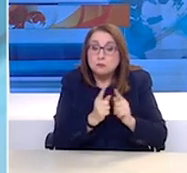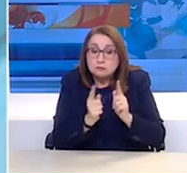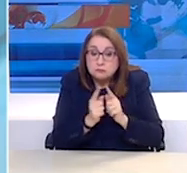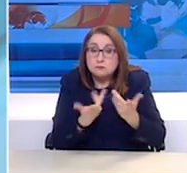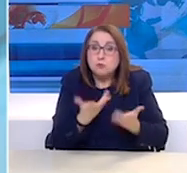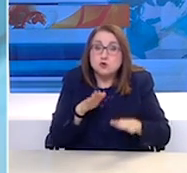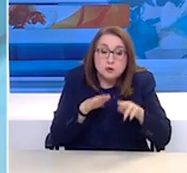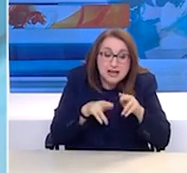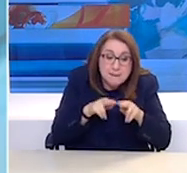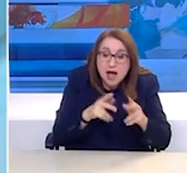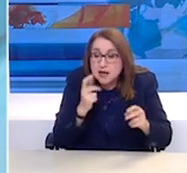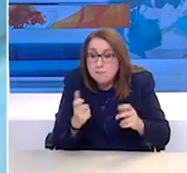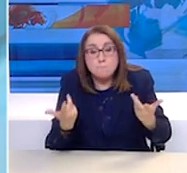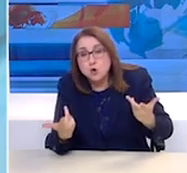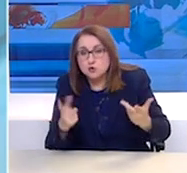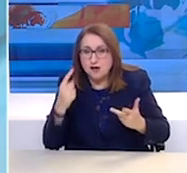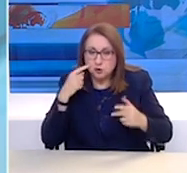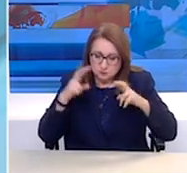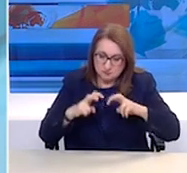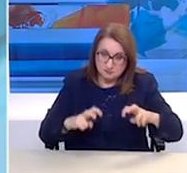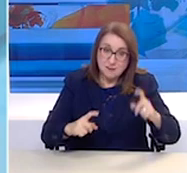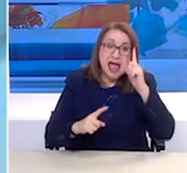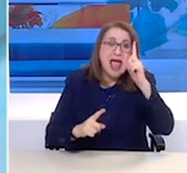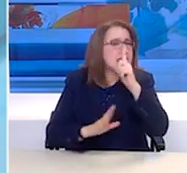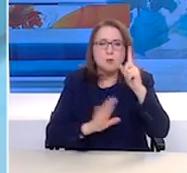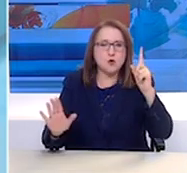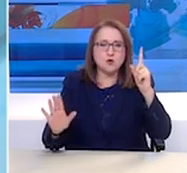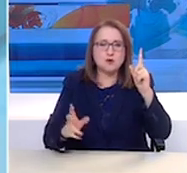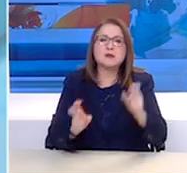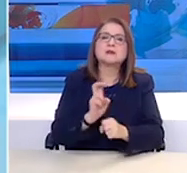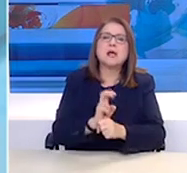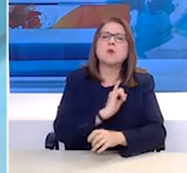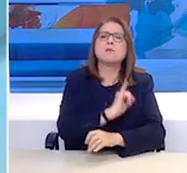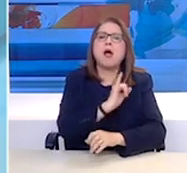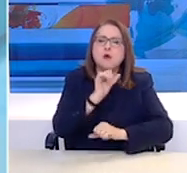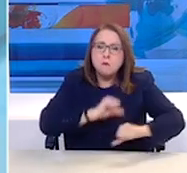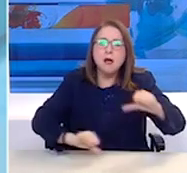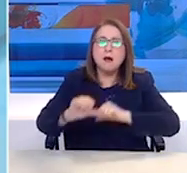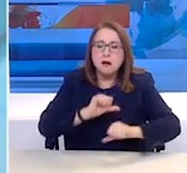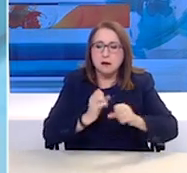τη μαζική παραγωγή και διάθεσή τους. Αυτά θα είναι τα σημαντικά προβλήματα που θα αντιμετωπίσει η